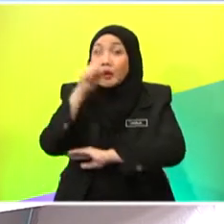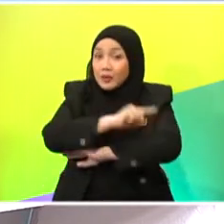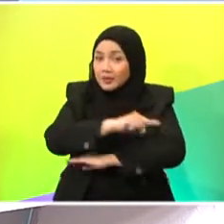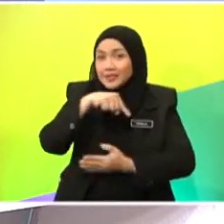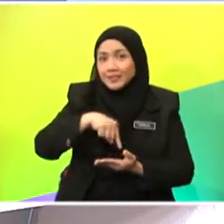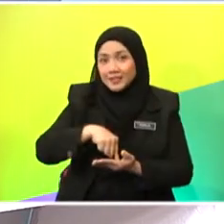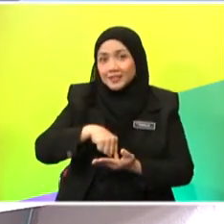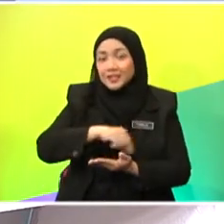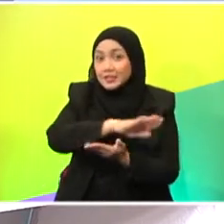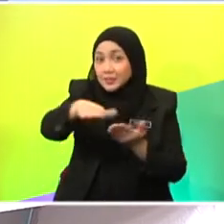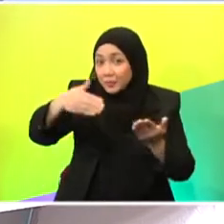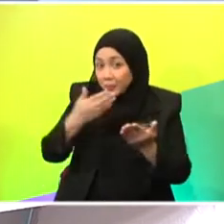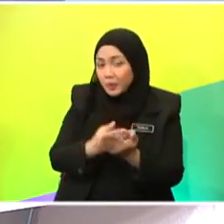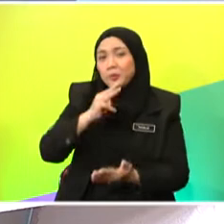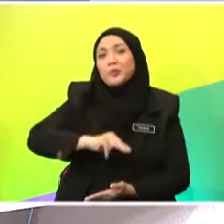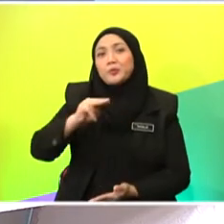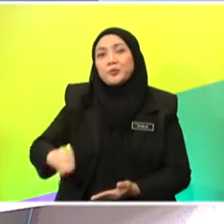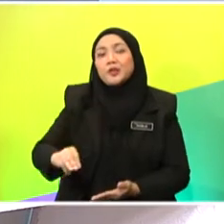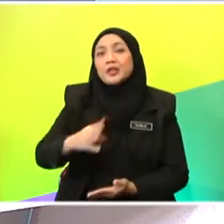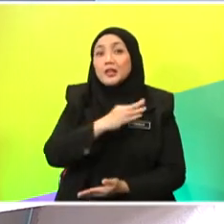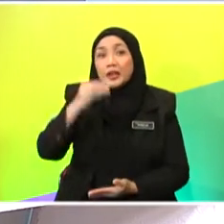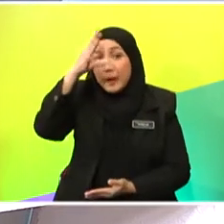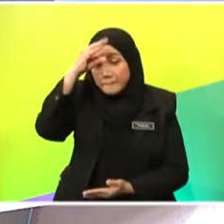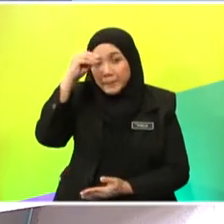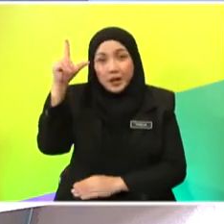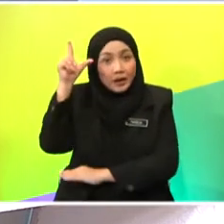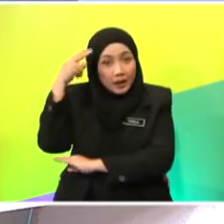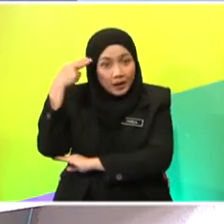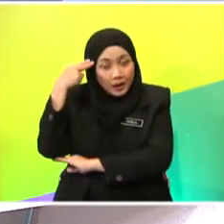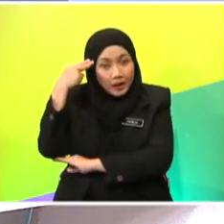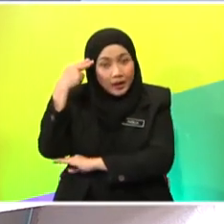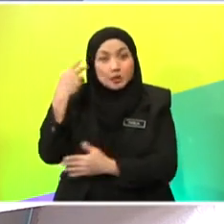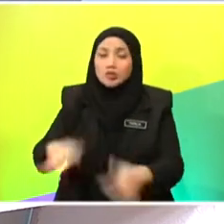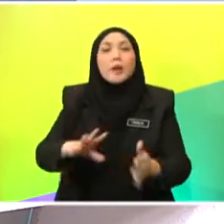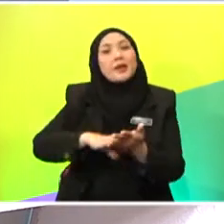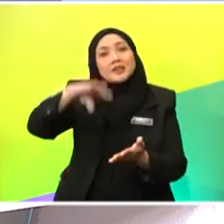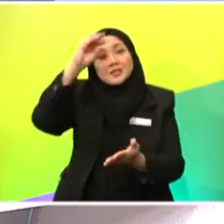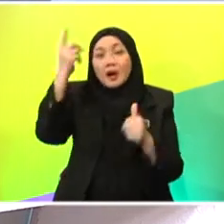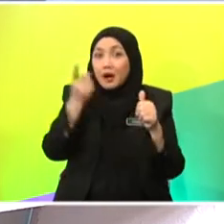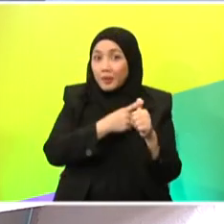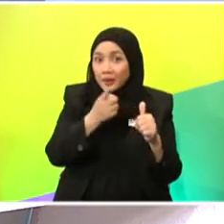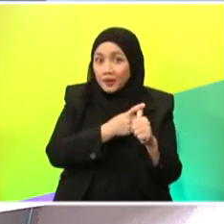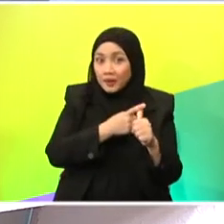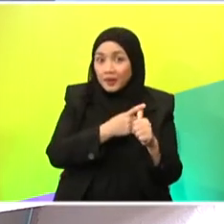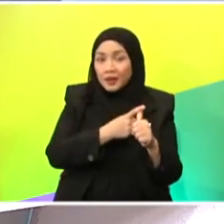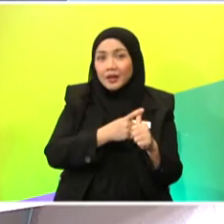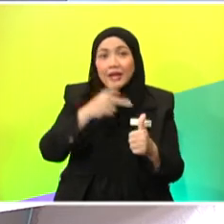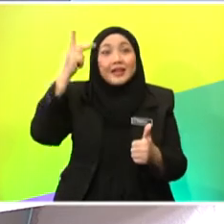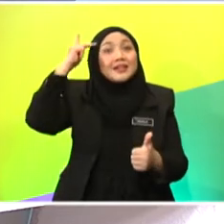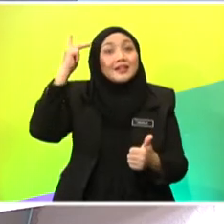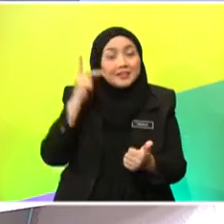anak-anak cego dana bakim belajar bersama-sama Cikgu tentang tiga pekade yang pertama kenal objek